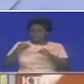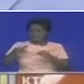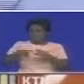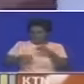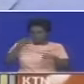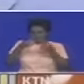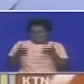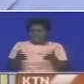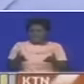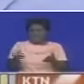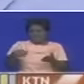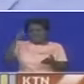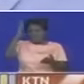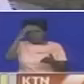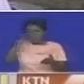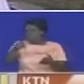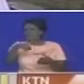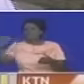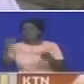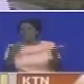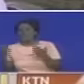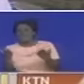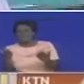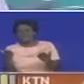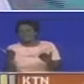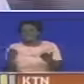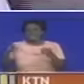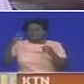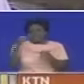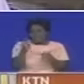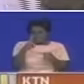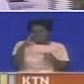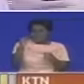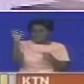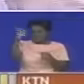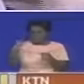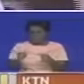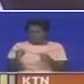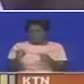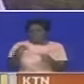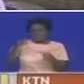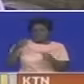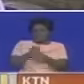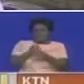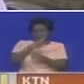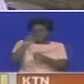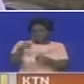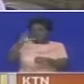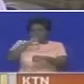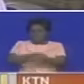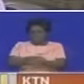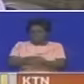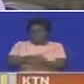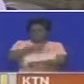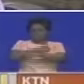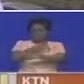here so that we know where they are going. Sasa 25% wanafunzi waliofanya mitihani ya KCP mwaka uliopita watapata nafasi za